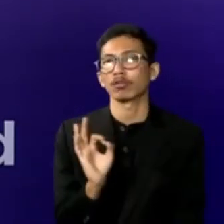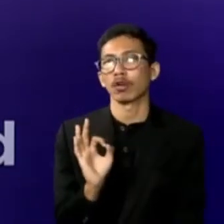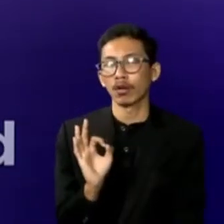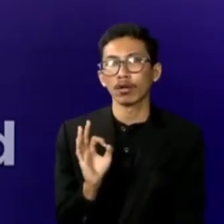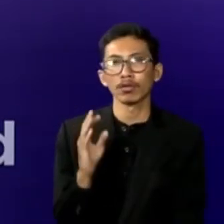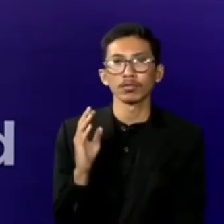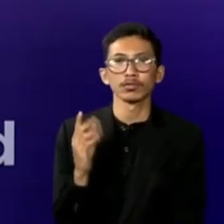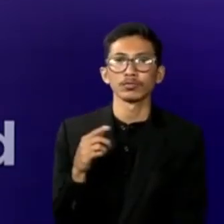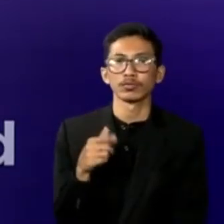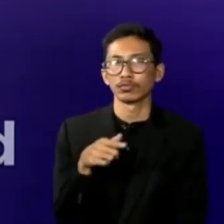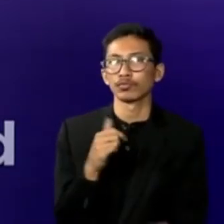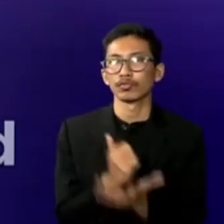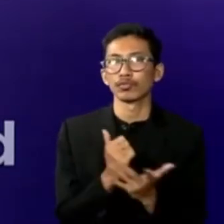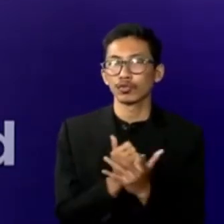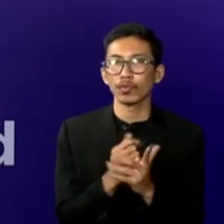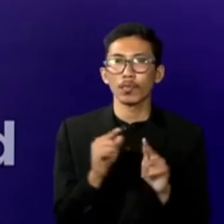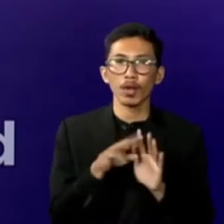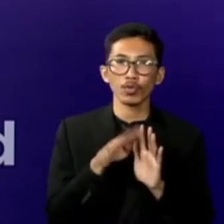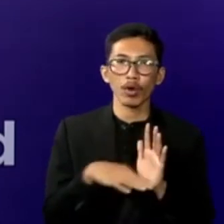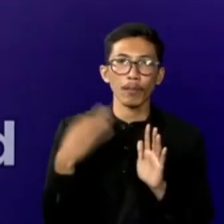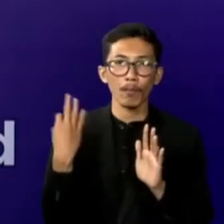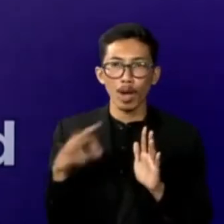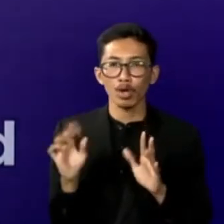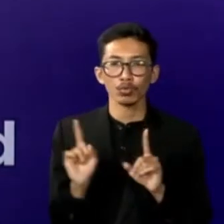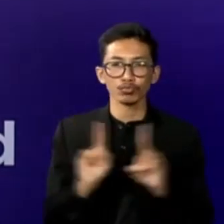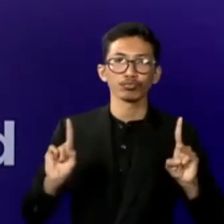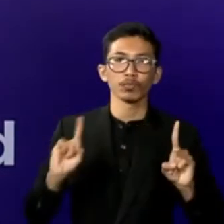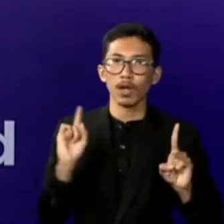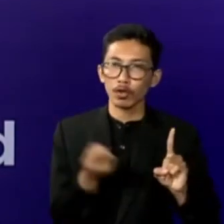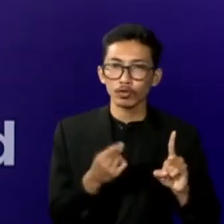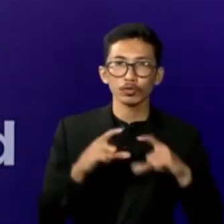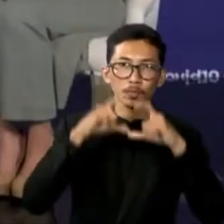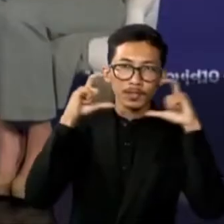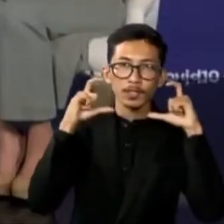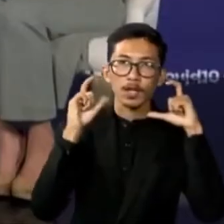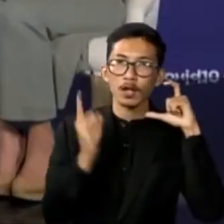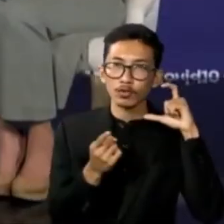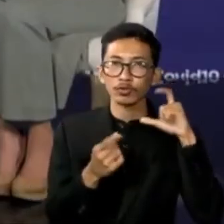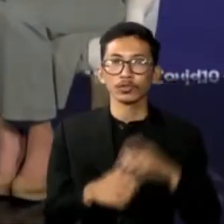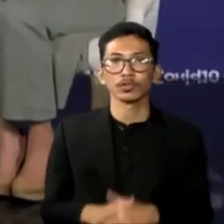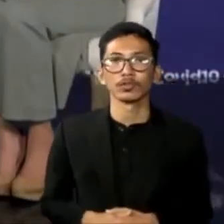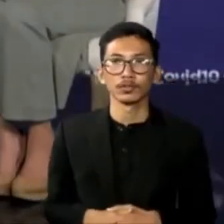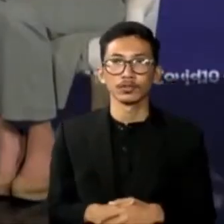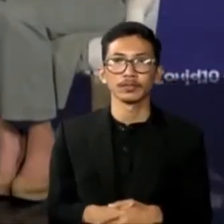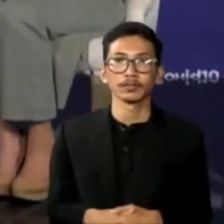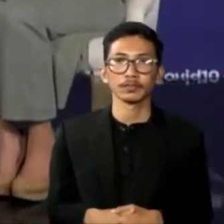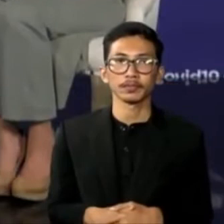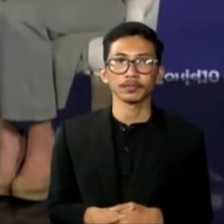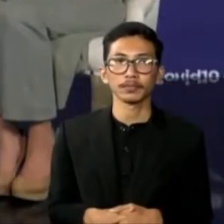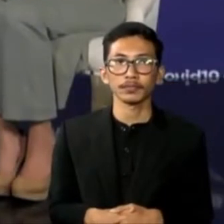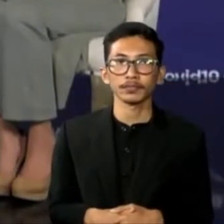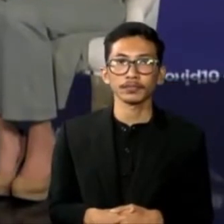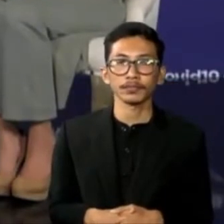sudah harus menjadi budaya kita menjadi habit dalam jangka panjangnya bukan selamatan demi saja nah dop dari angkat tadi